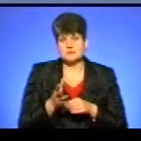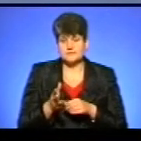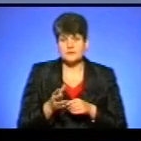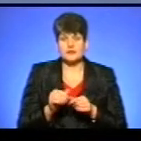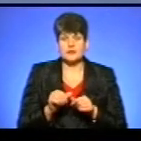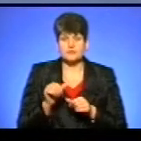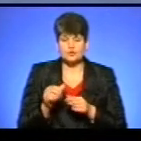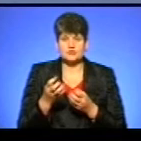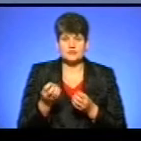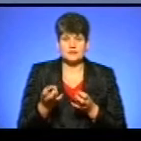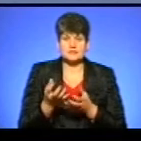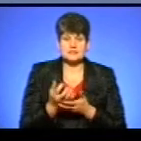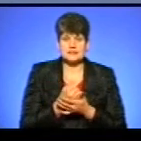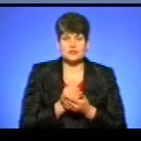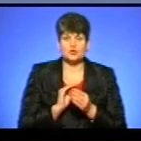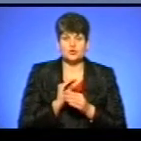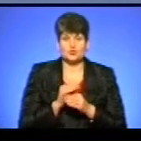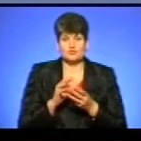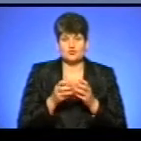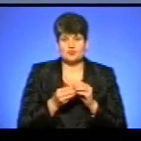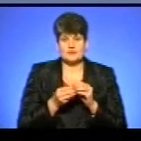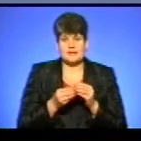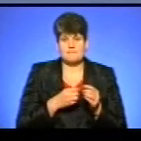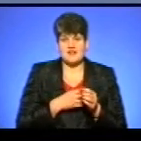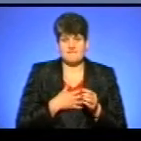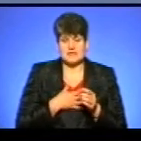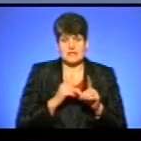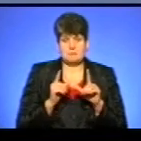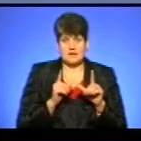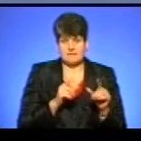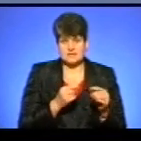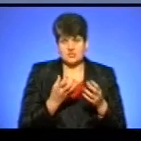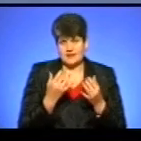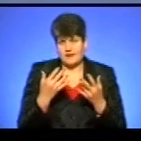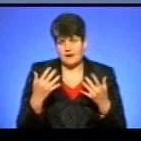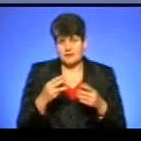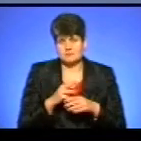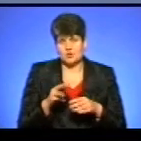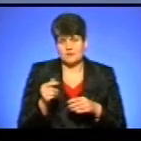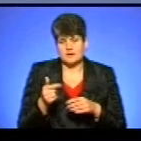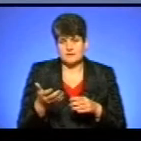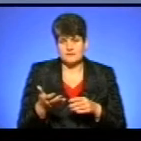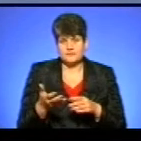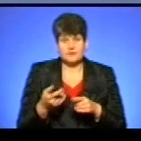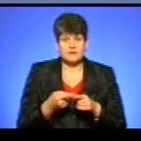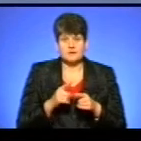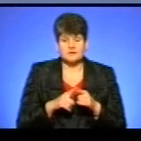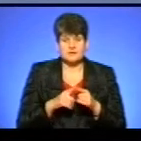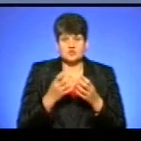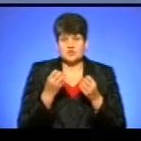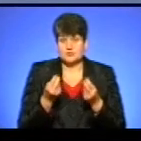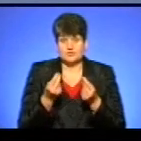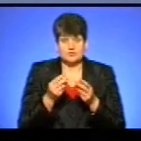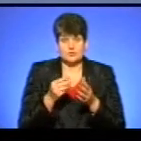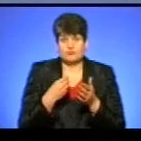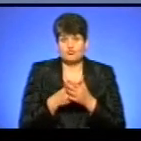треба вишукати додаткові суми для приватних перевізників. Це теж декілька мільйонів гривень. Об'єктивності лише в бюджеті немає. Тим більше